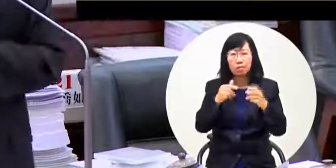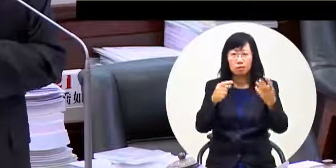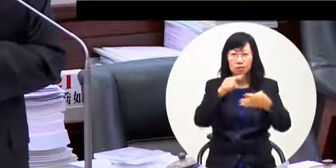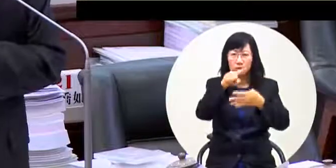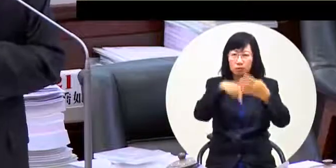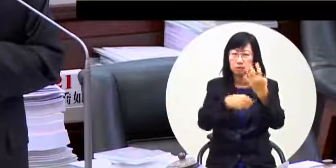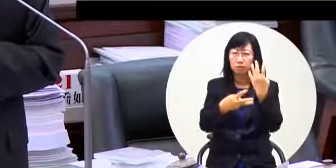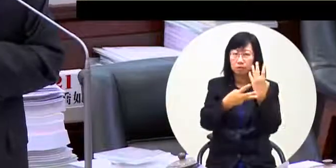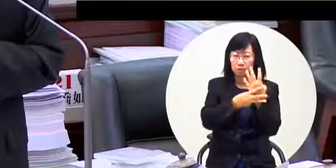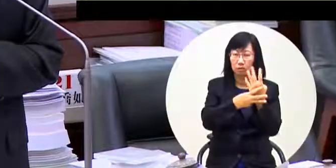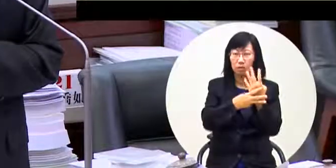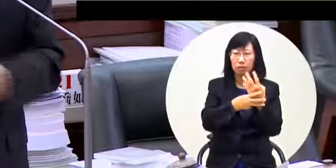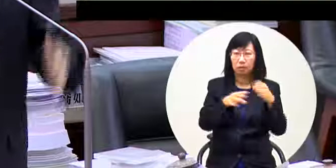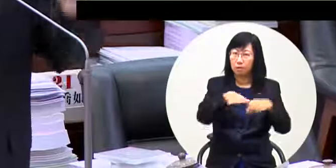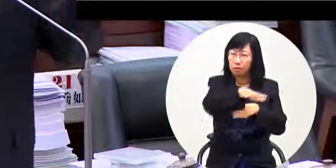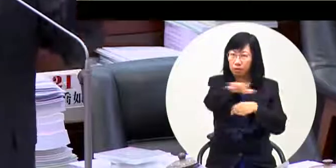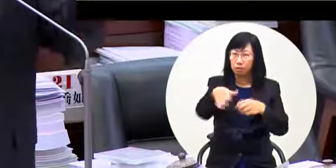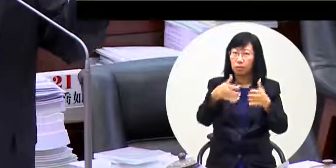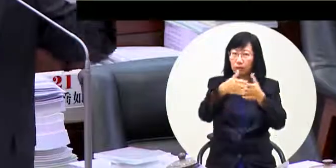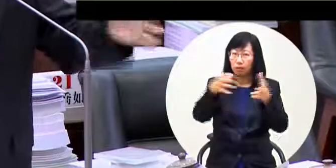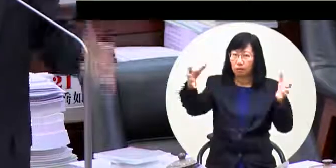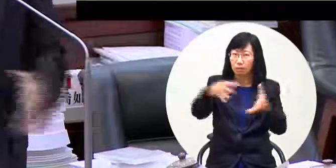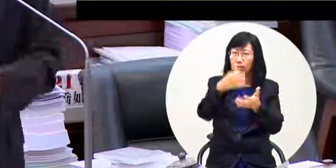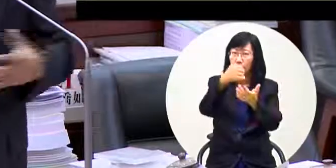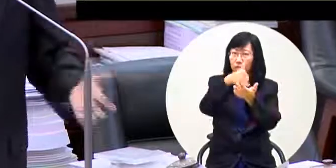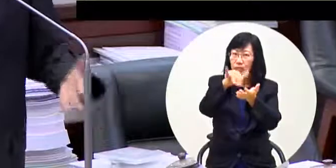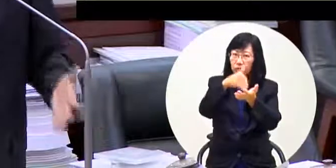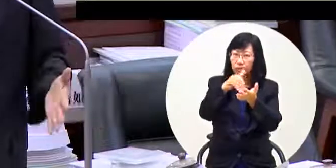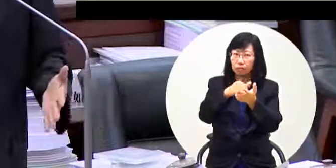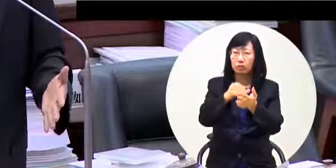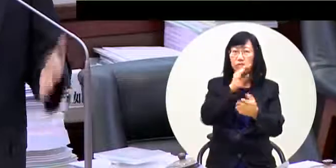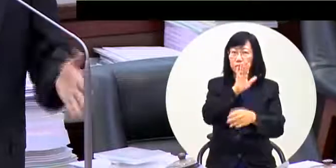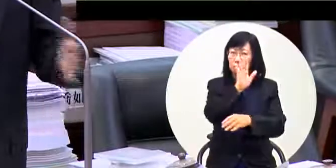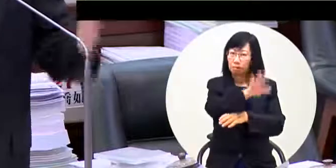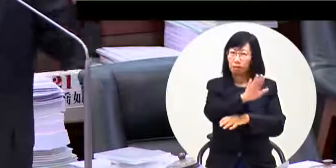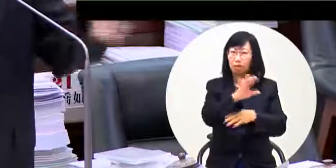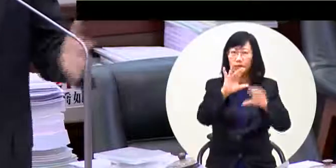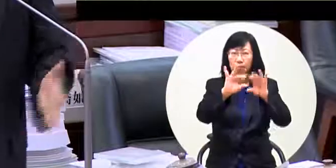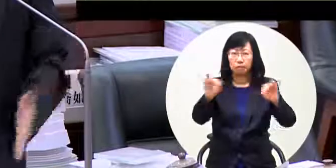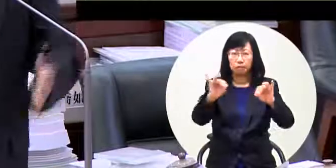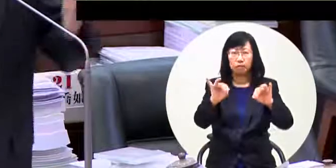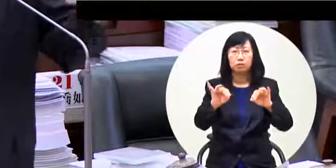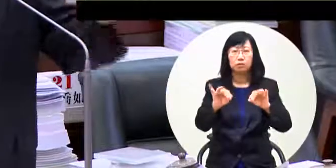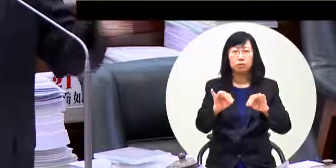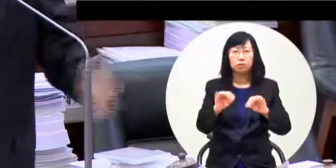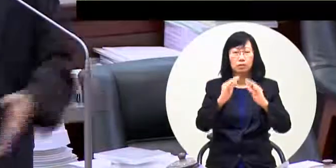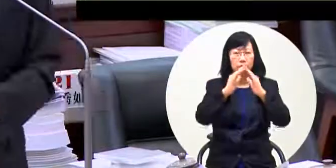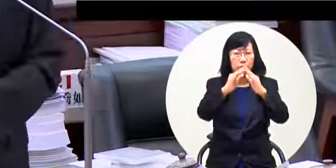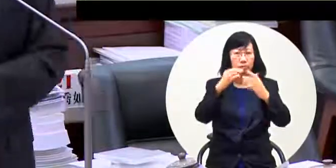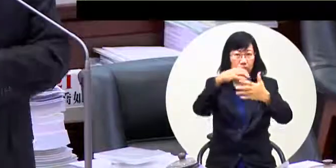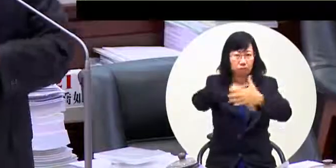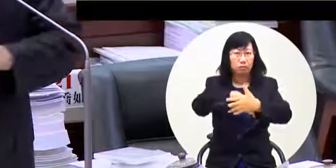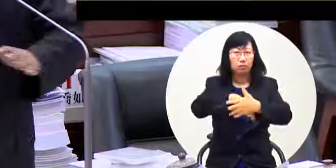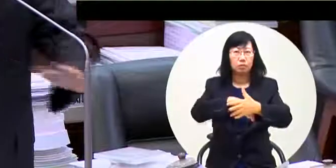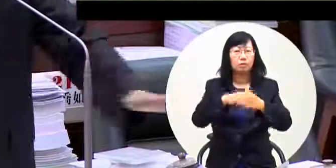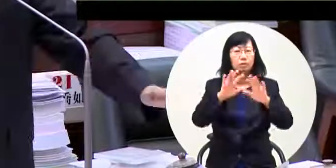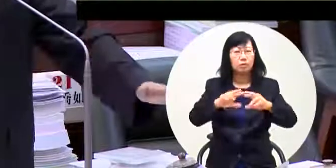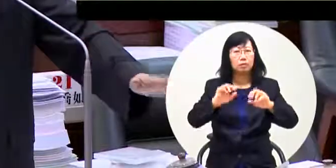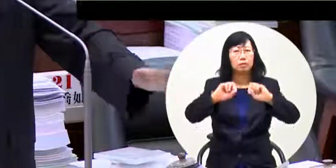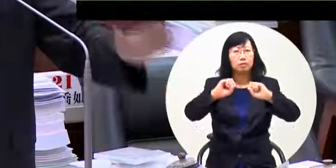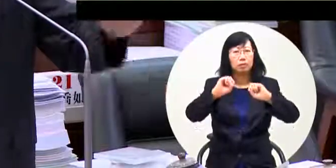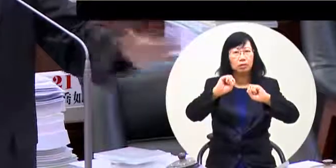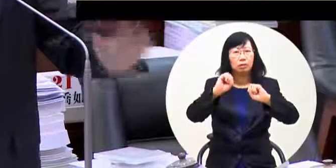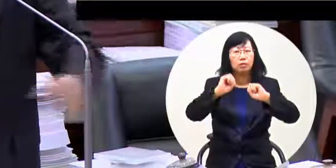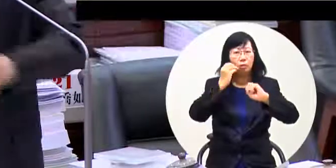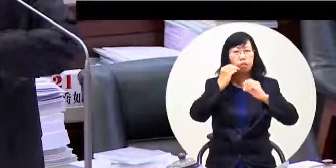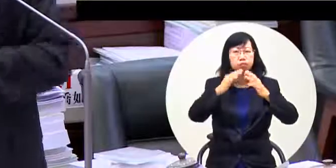足计较的啊。所有盈利事业的面积，那哪边搁个修法工？那哪所有面积搁个一定